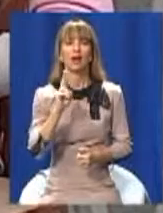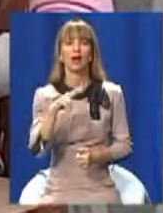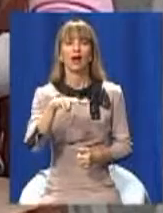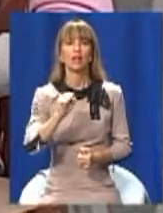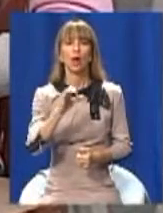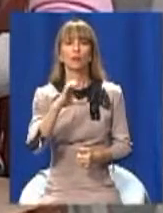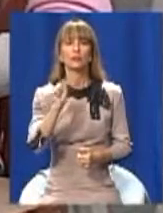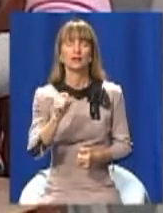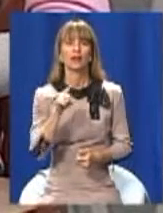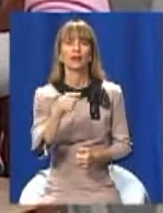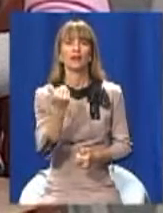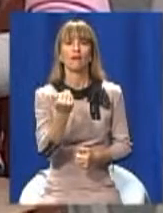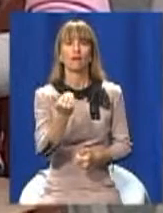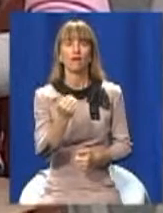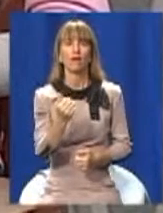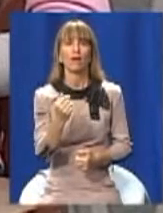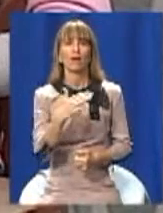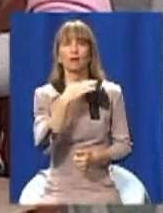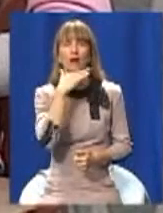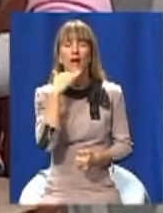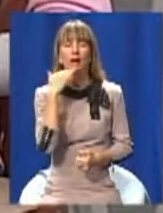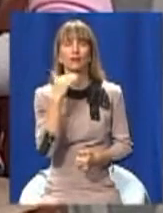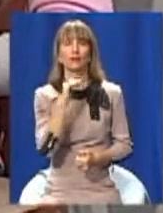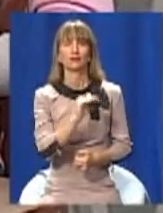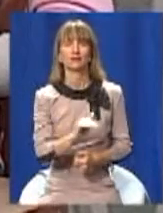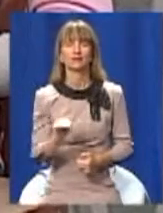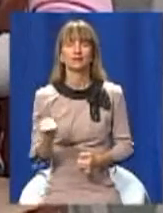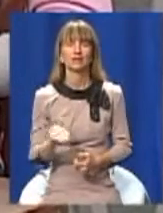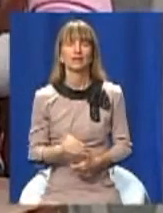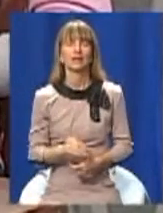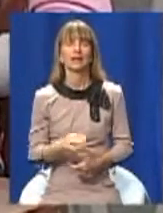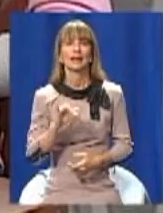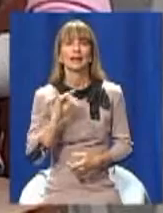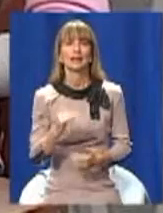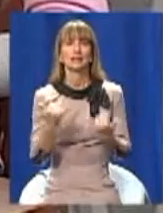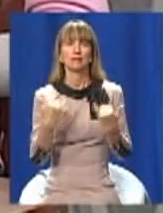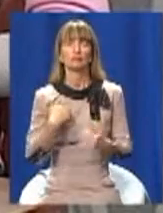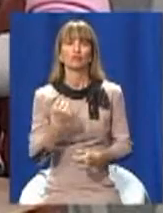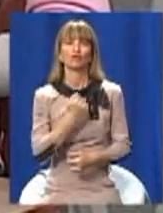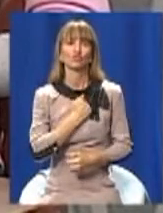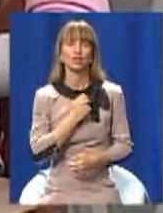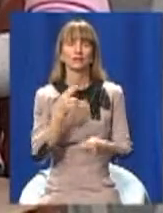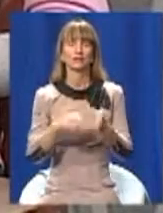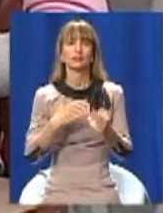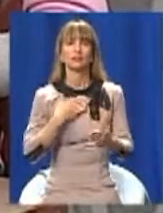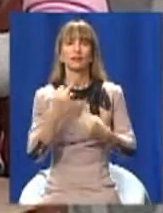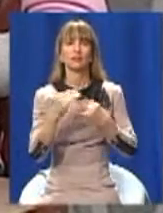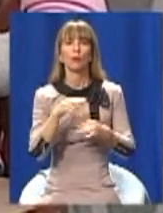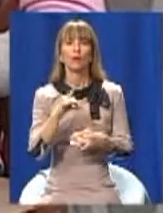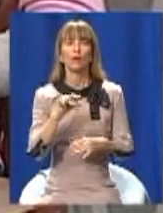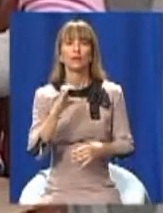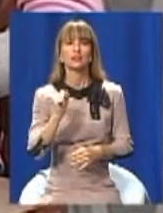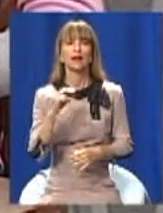його в очах багатьох-багатьох мільйонів, мільярдів дітей. Ну, а на сьогодні ми, на жаль, закінчуємо наші розмови про